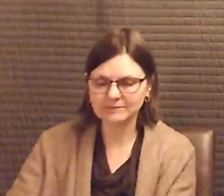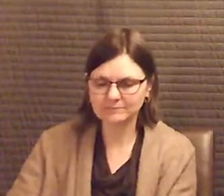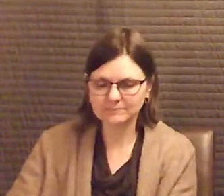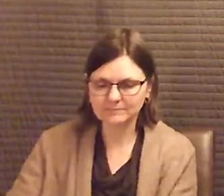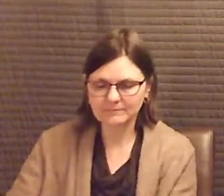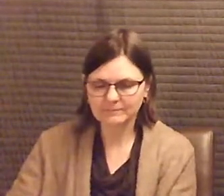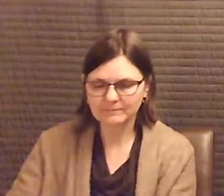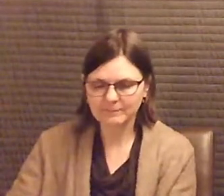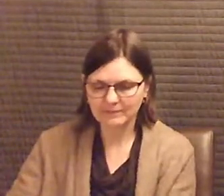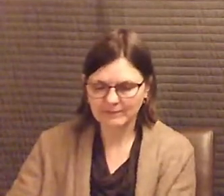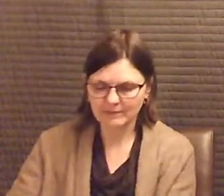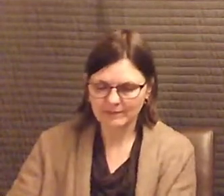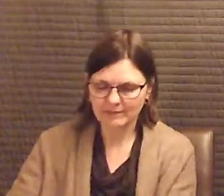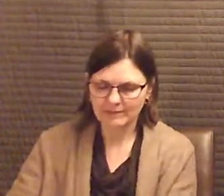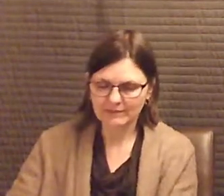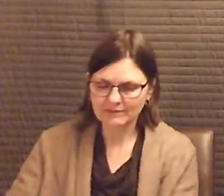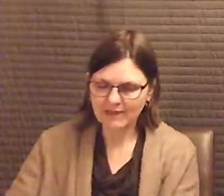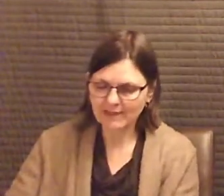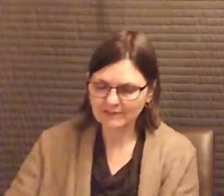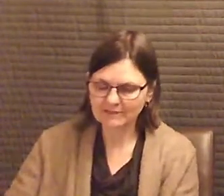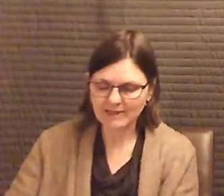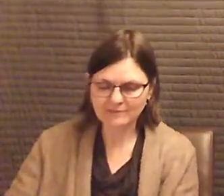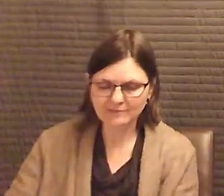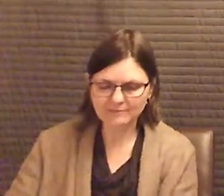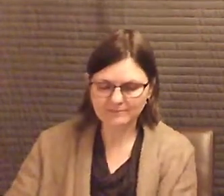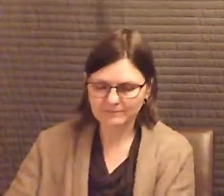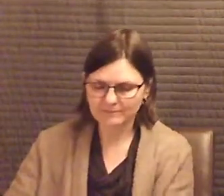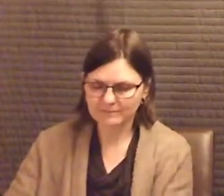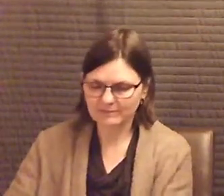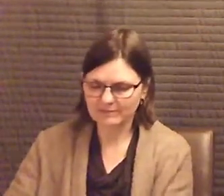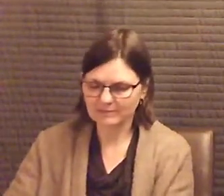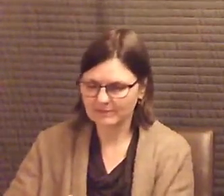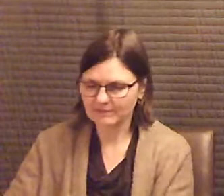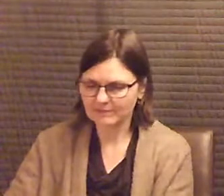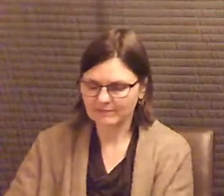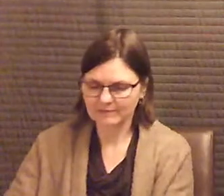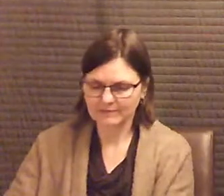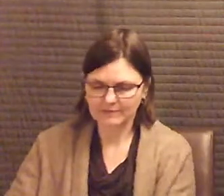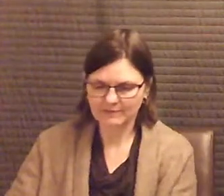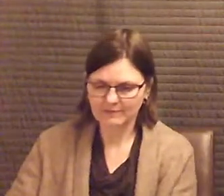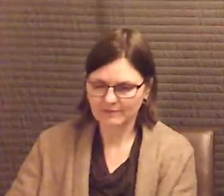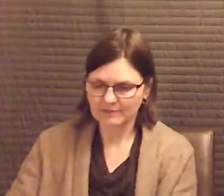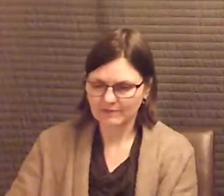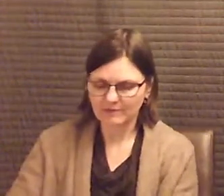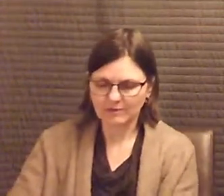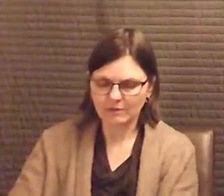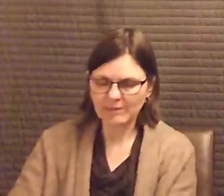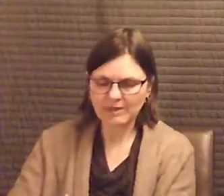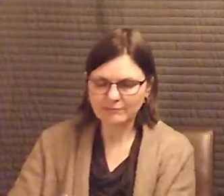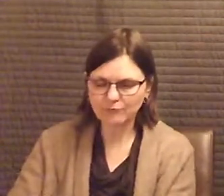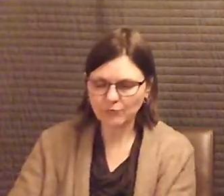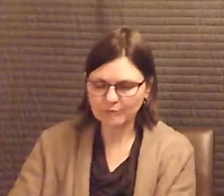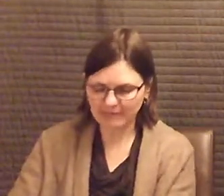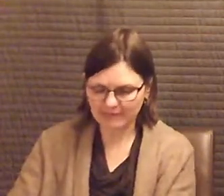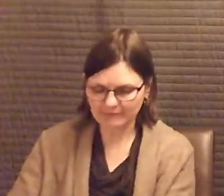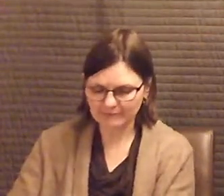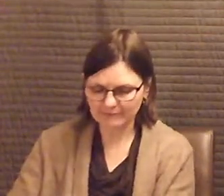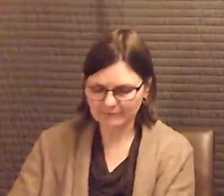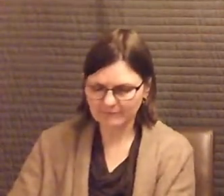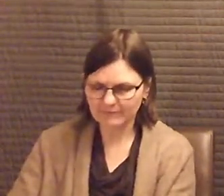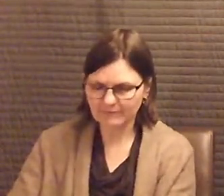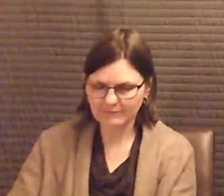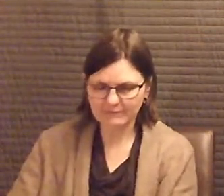zien zul je zou er 7 dus toen een shampoo om even voorbeeld